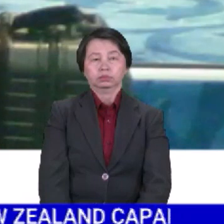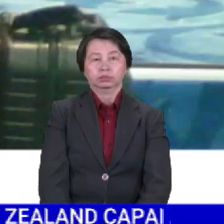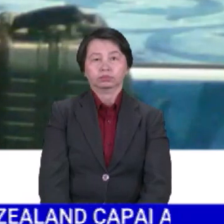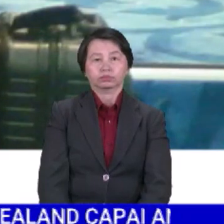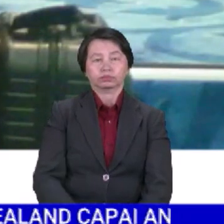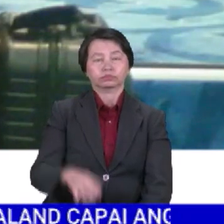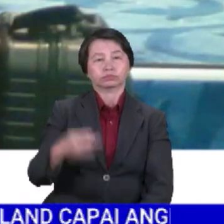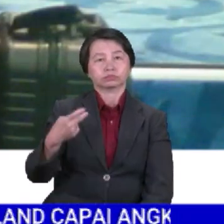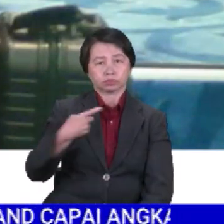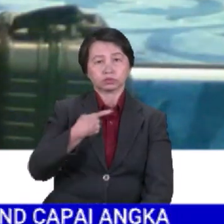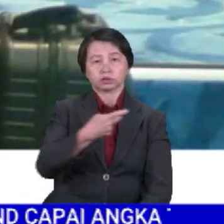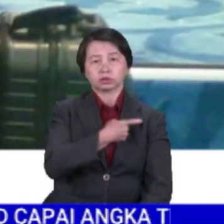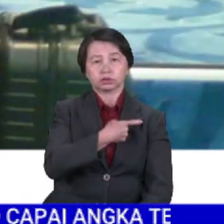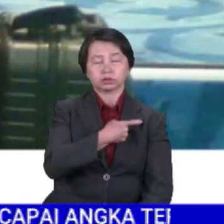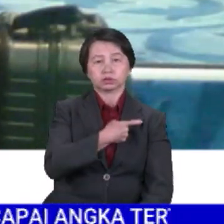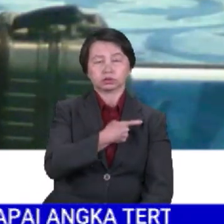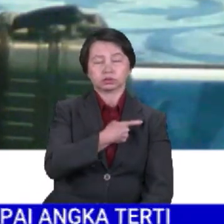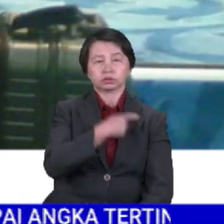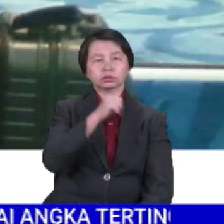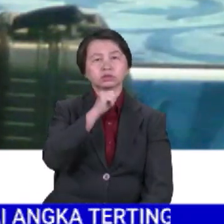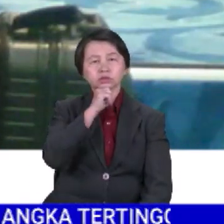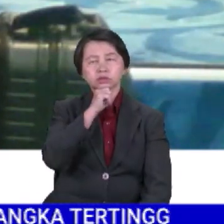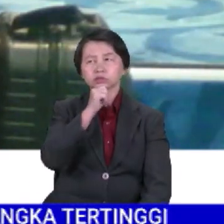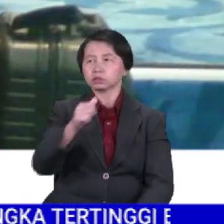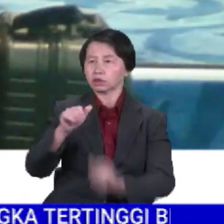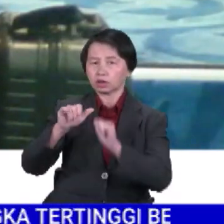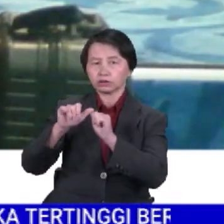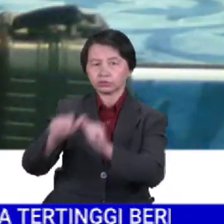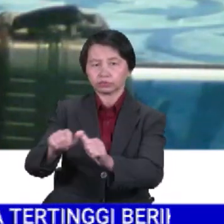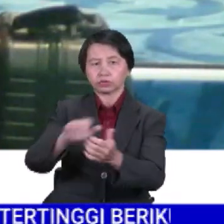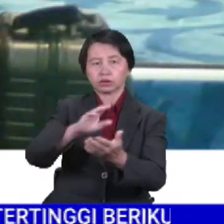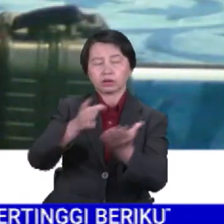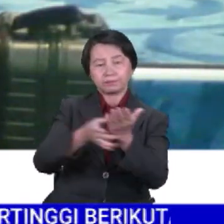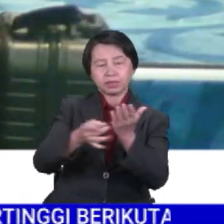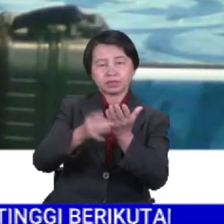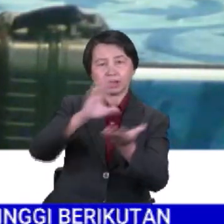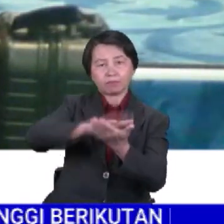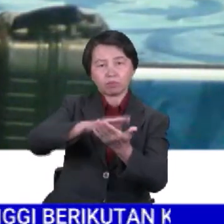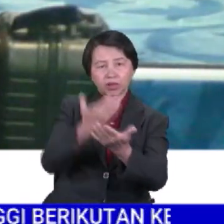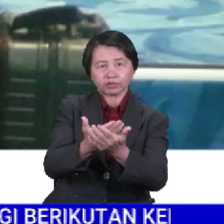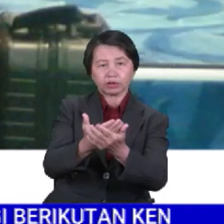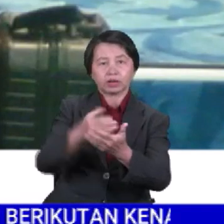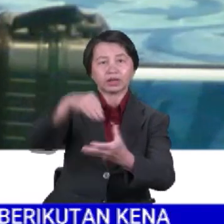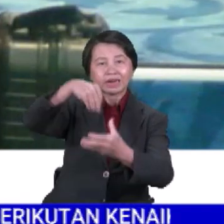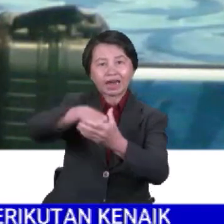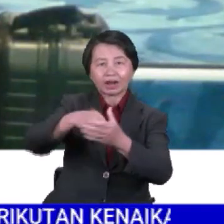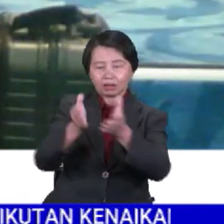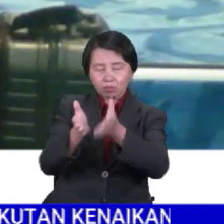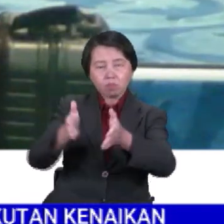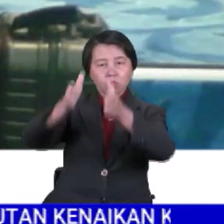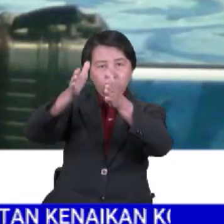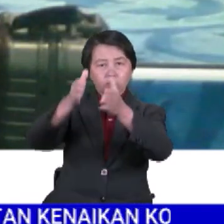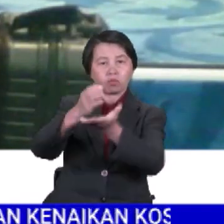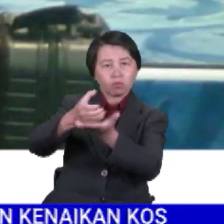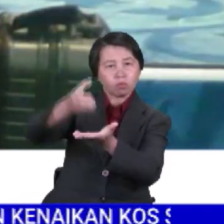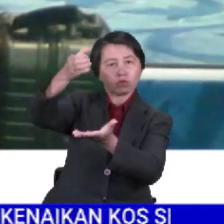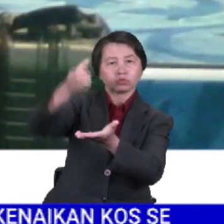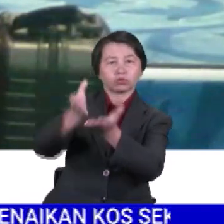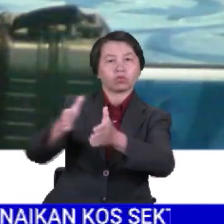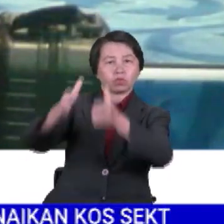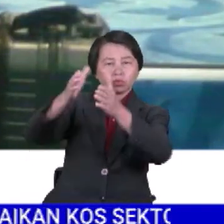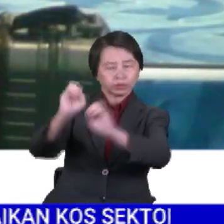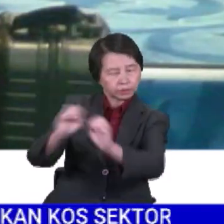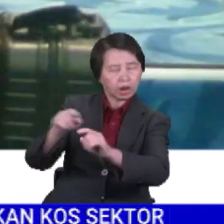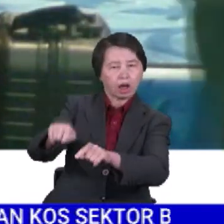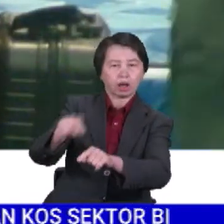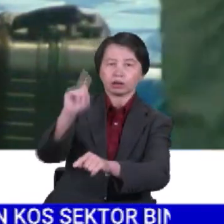Yang kita tidak teruskan ialah minyak masak di dalam botol. Kerana